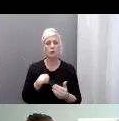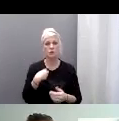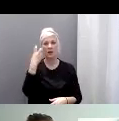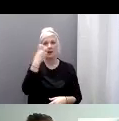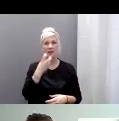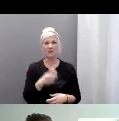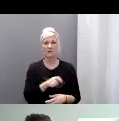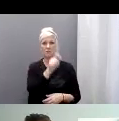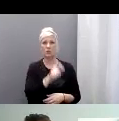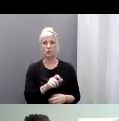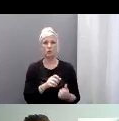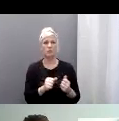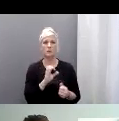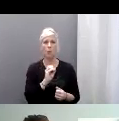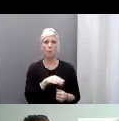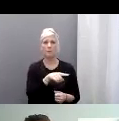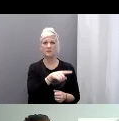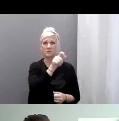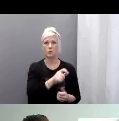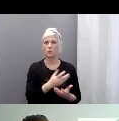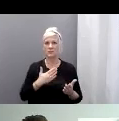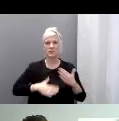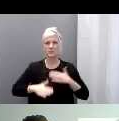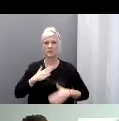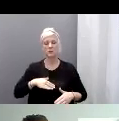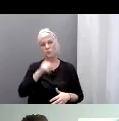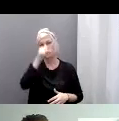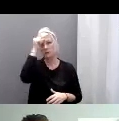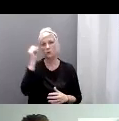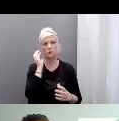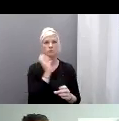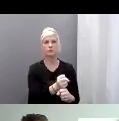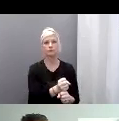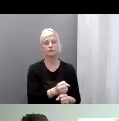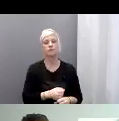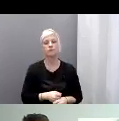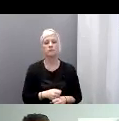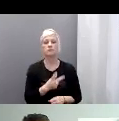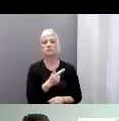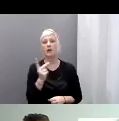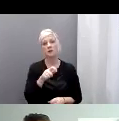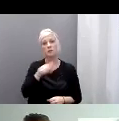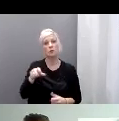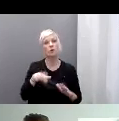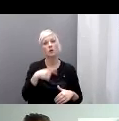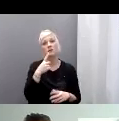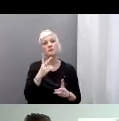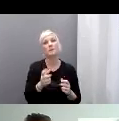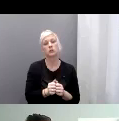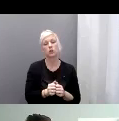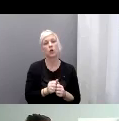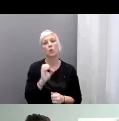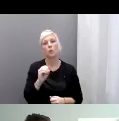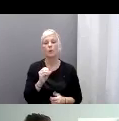inte är omedelbart intresserad. Och det som andra också har berättat om är otillgänglighet och också